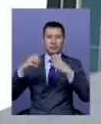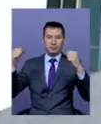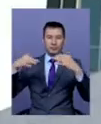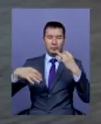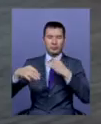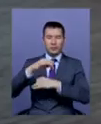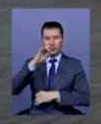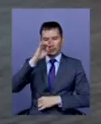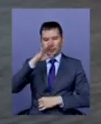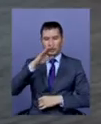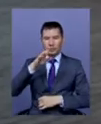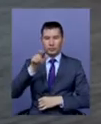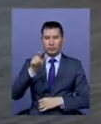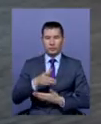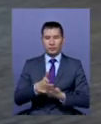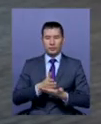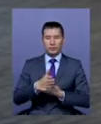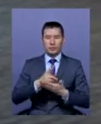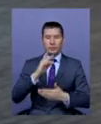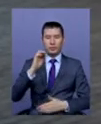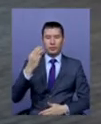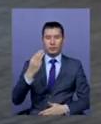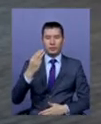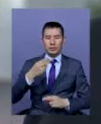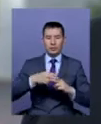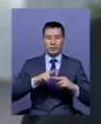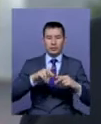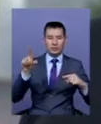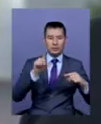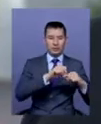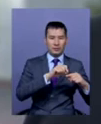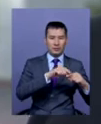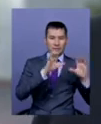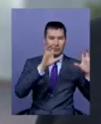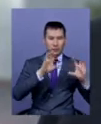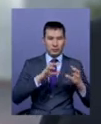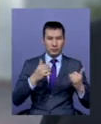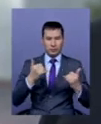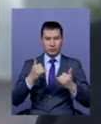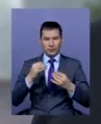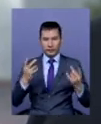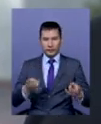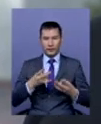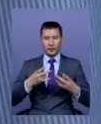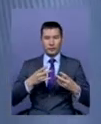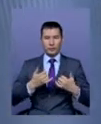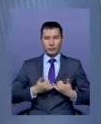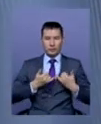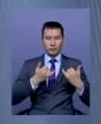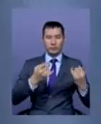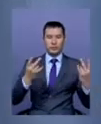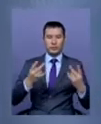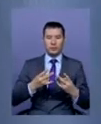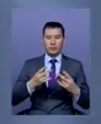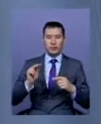белгілі мемлекет қайраткері Қуаныш Сұлтанов ата заңға бағыну, құрметпен қарау отбасындағы тәрбиеден басталатынын айтады. Оның